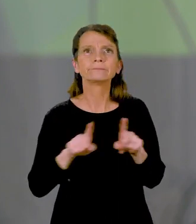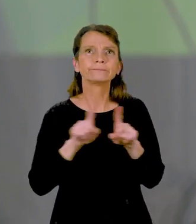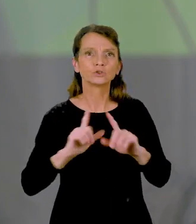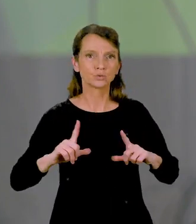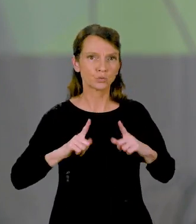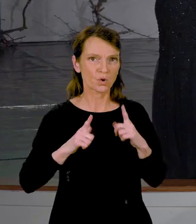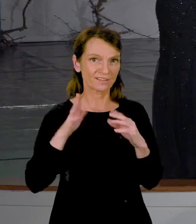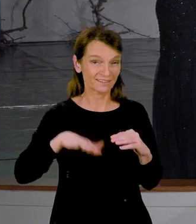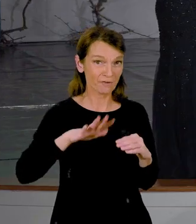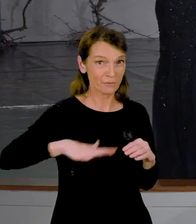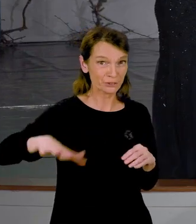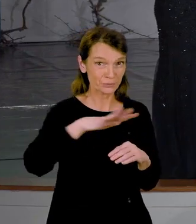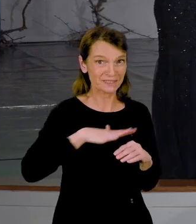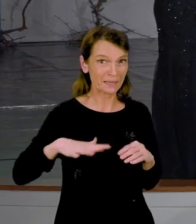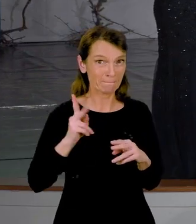na Kočevskem.